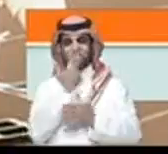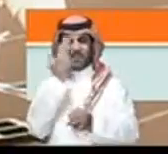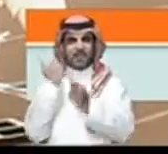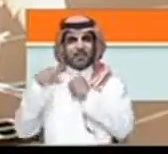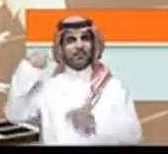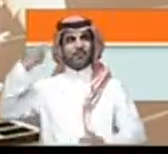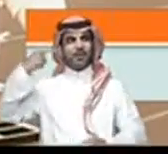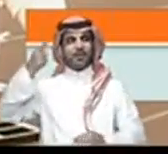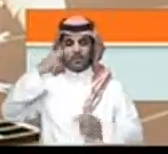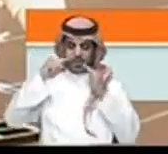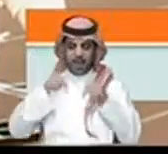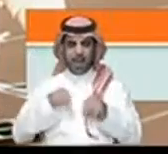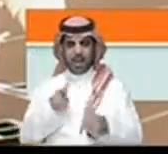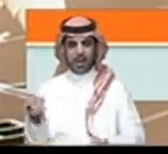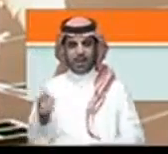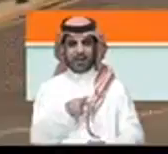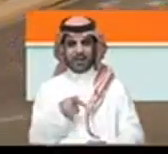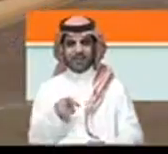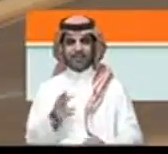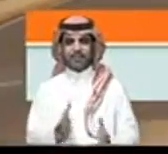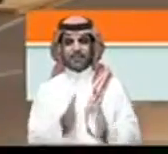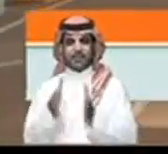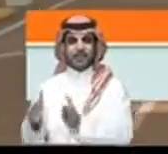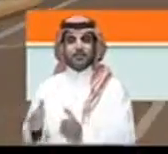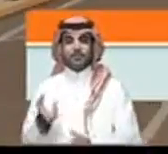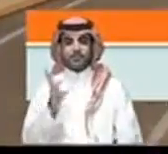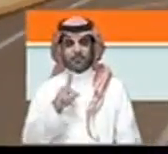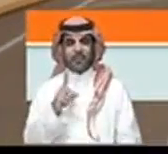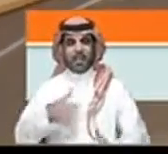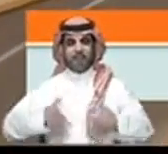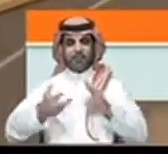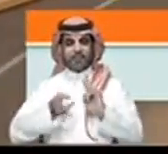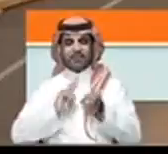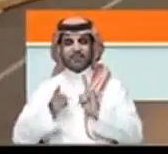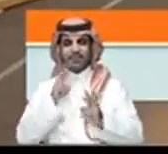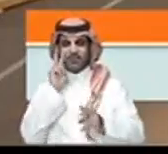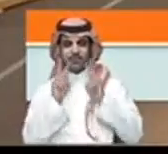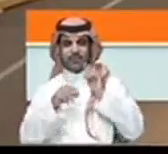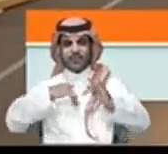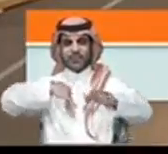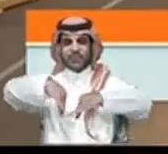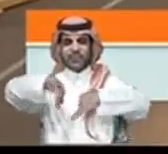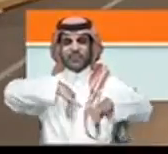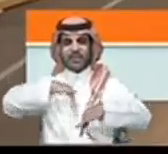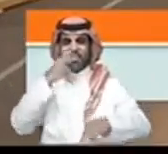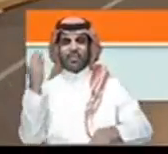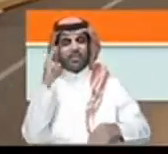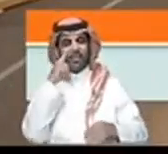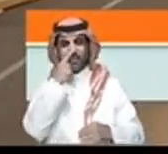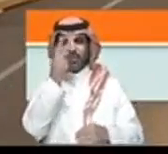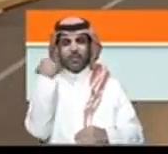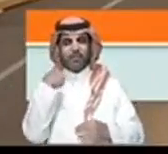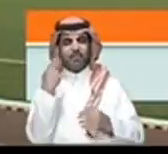وحاضره خاصه الثمانينات والتسعينات كما تضمنت الفعاليه احتوائها على شارع الذكريات مع الزمن